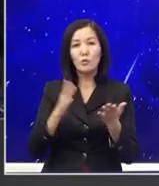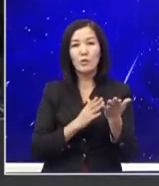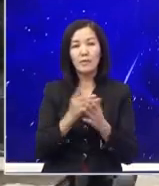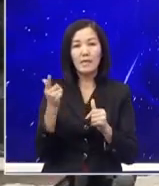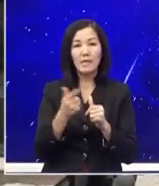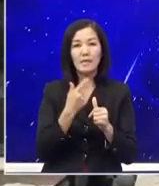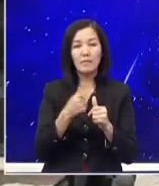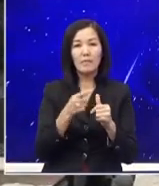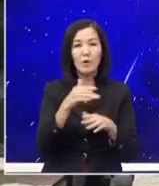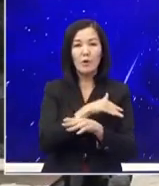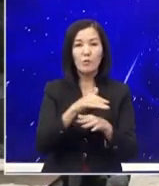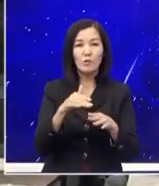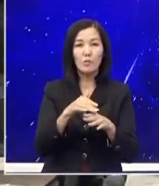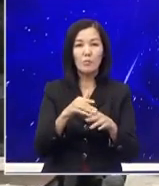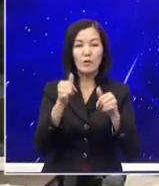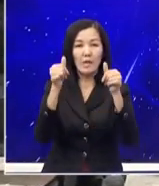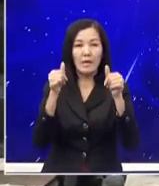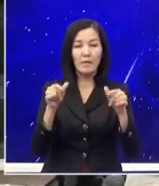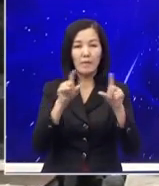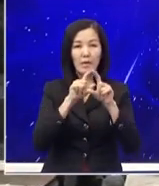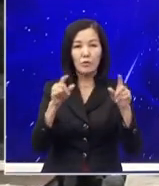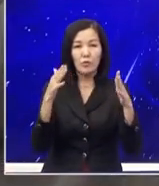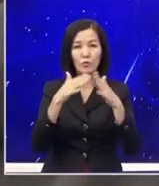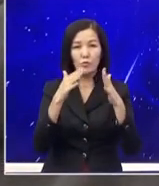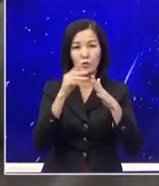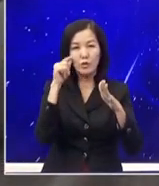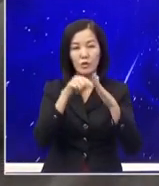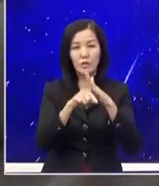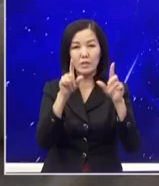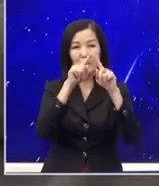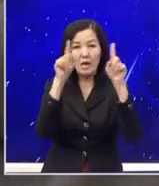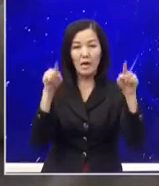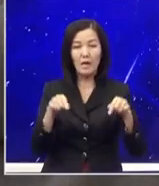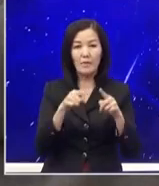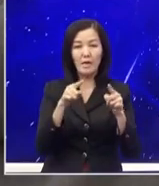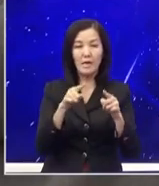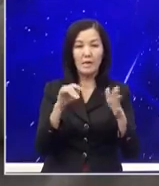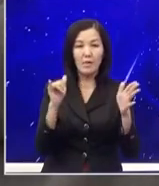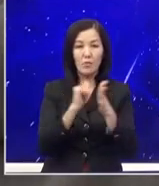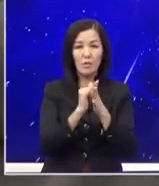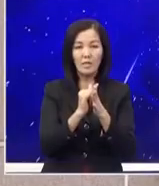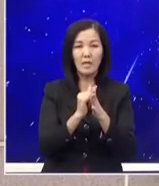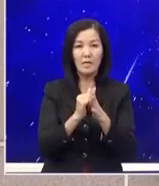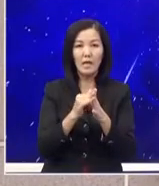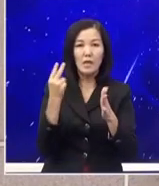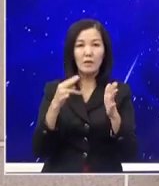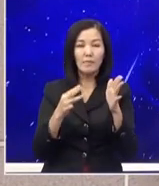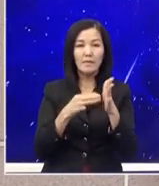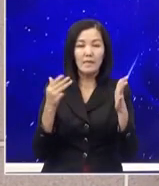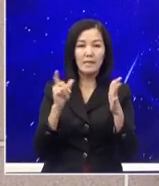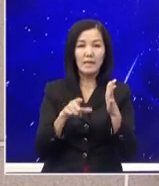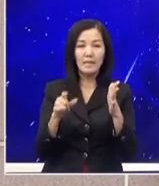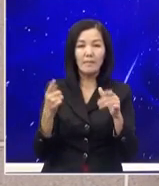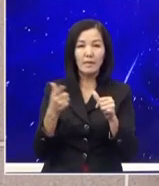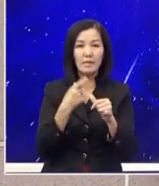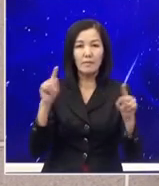есімі осылай көше бойындағы ғимарат пен тұрғын үй қабырғаларына ілінбек. Яғни 28 азаматтың есімі қайта жаңғырады. Облыс